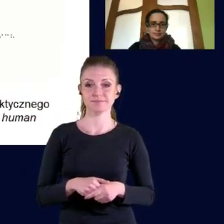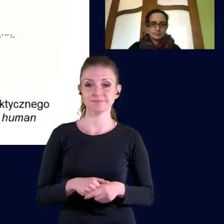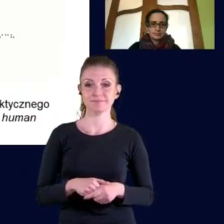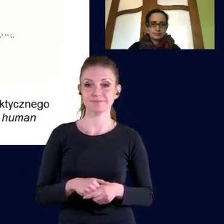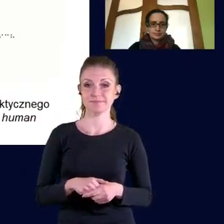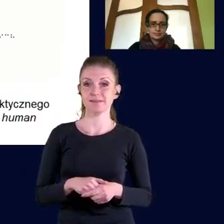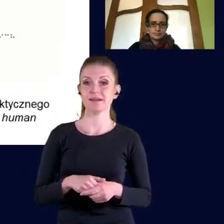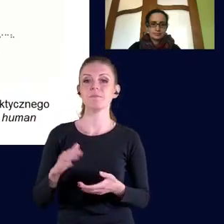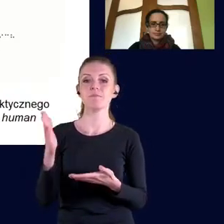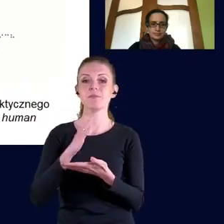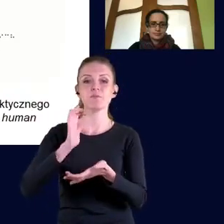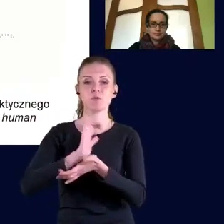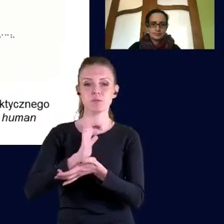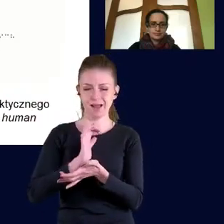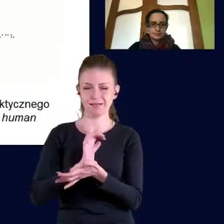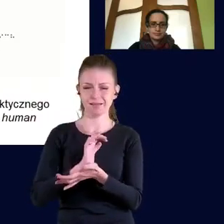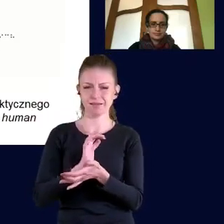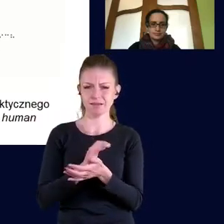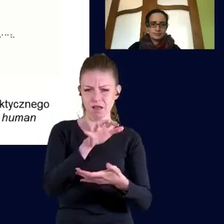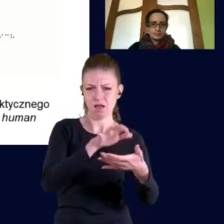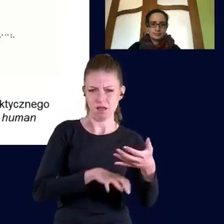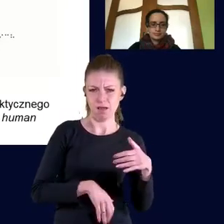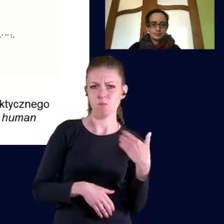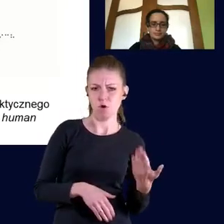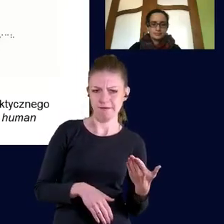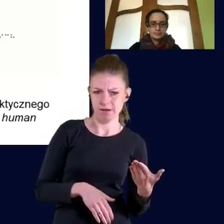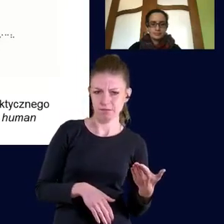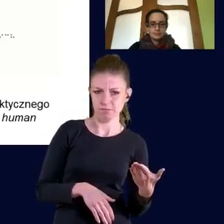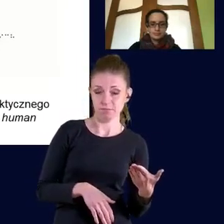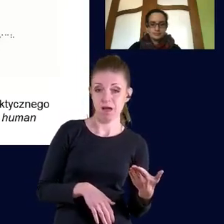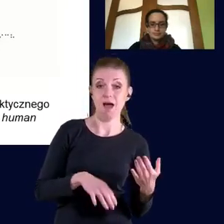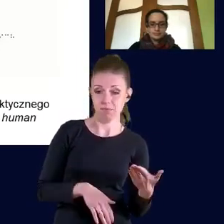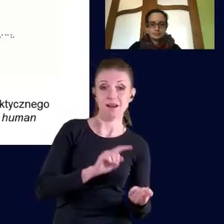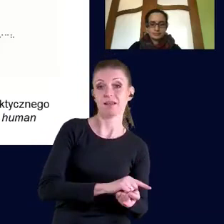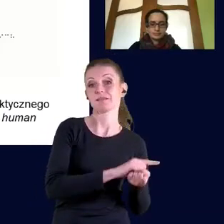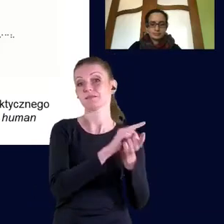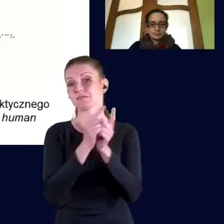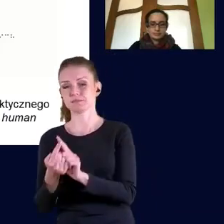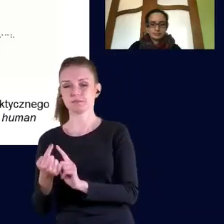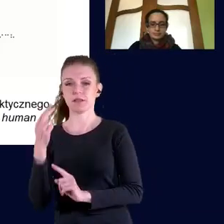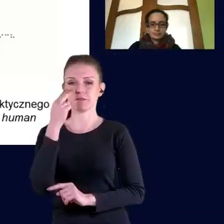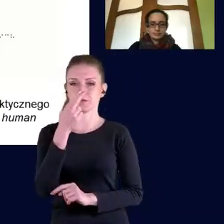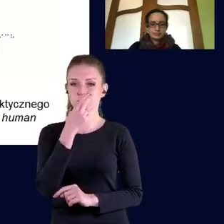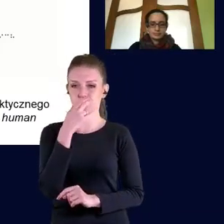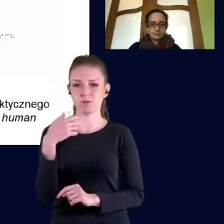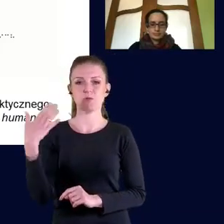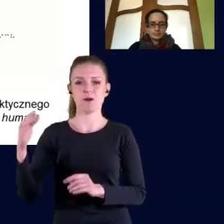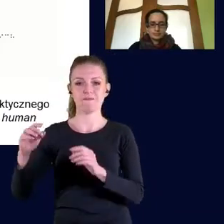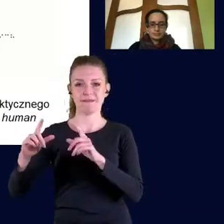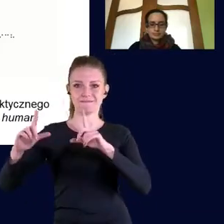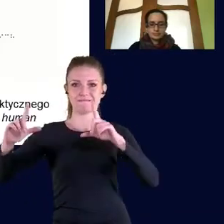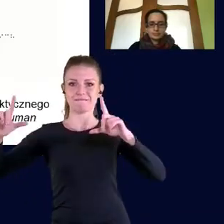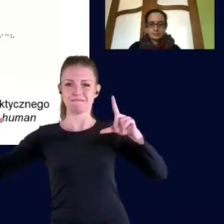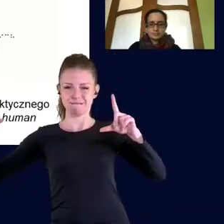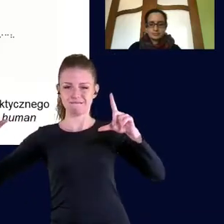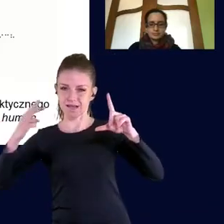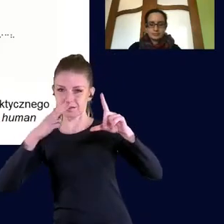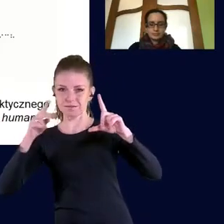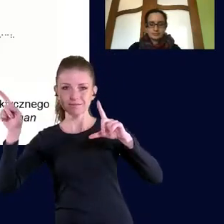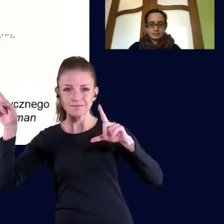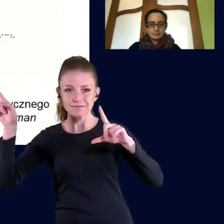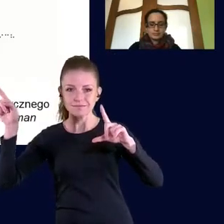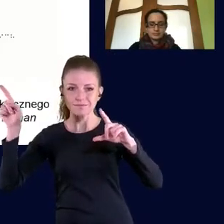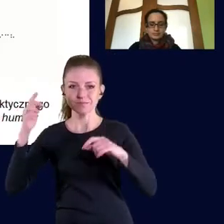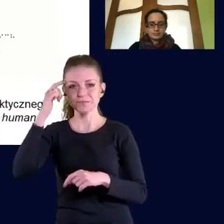stronie trzeba było zbudować z tego znowu 2 adaptację jedna pokazuje